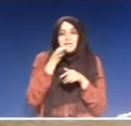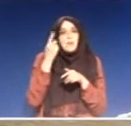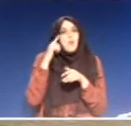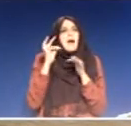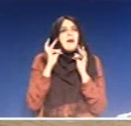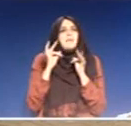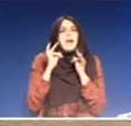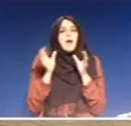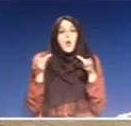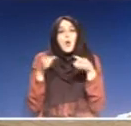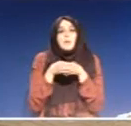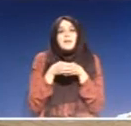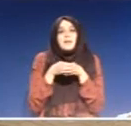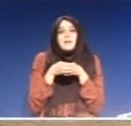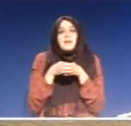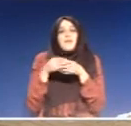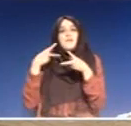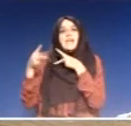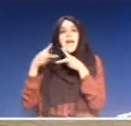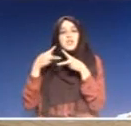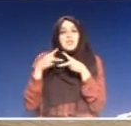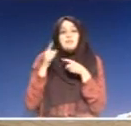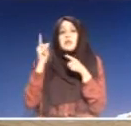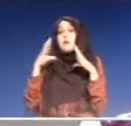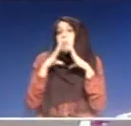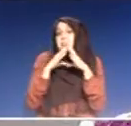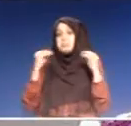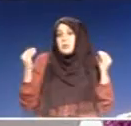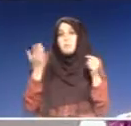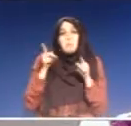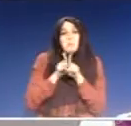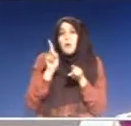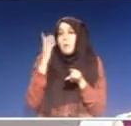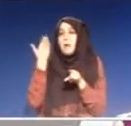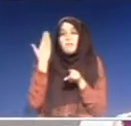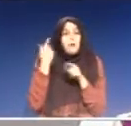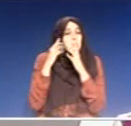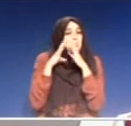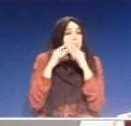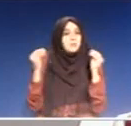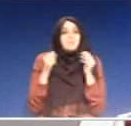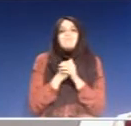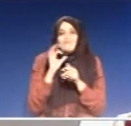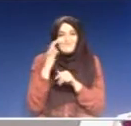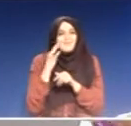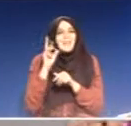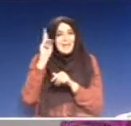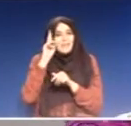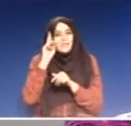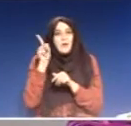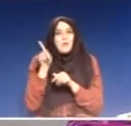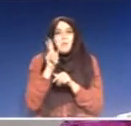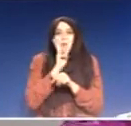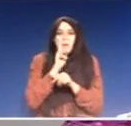عن لجنة القرية. دكتور سعيد نعم. تفضل. أولا أنا أشهد لأنه الأخت سعيدة فعلا عندهم